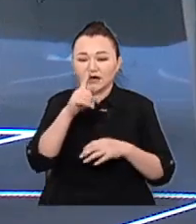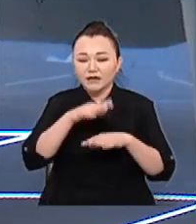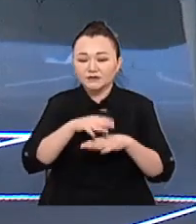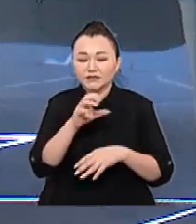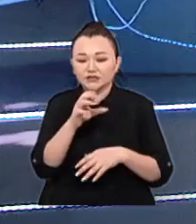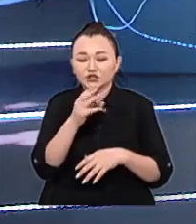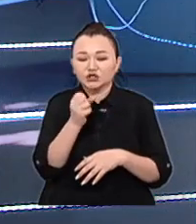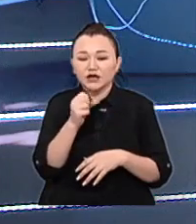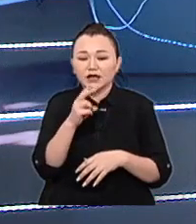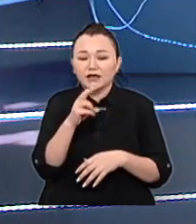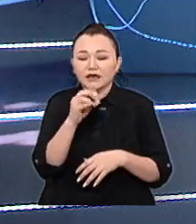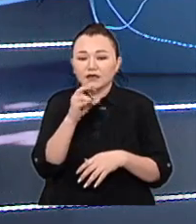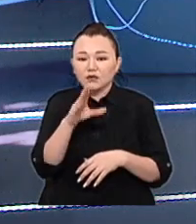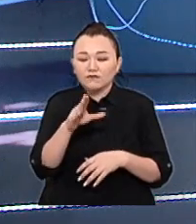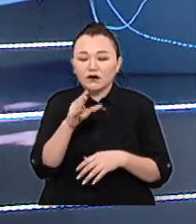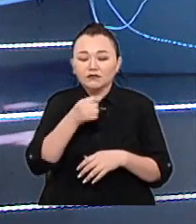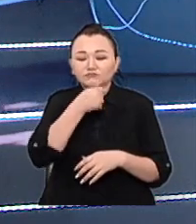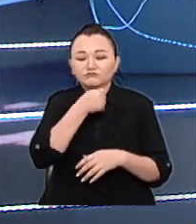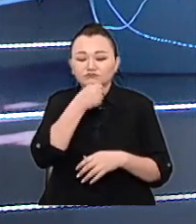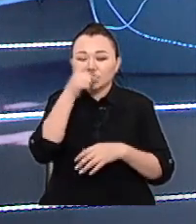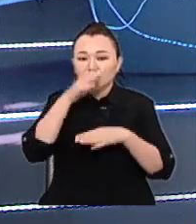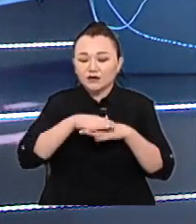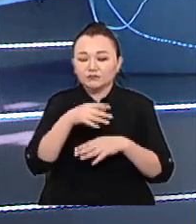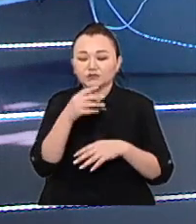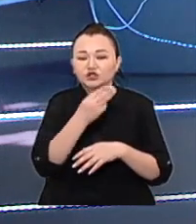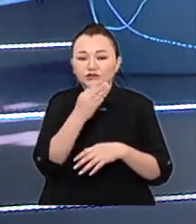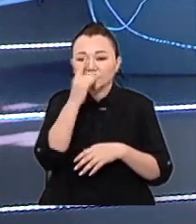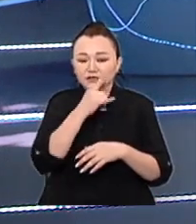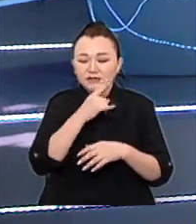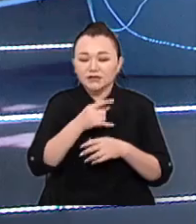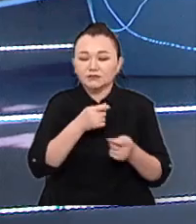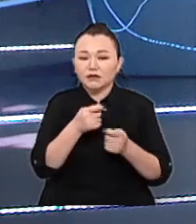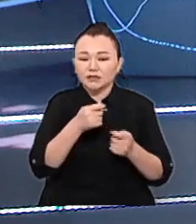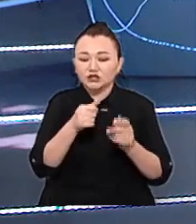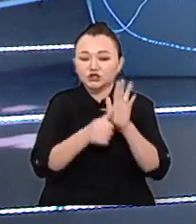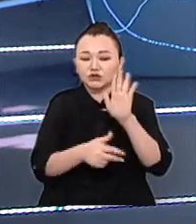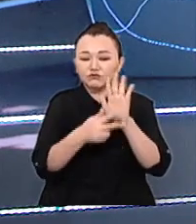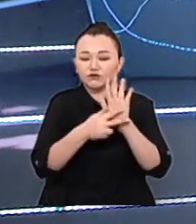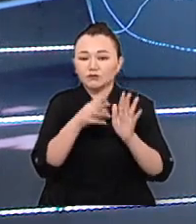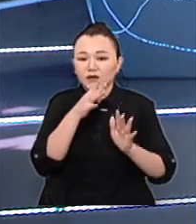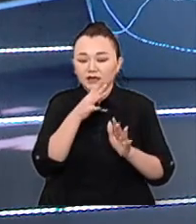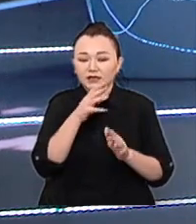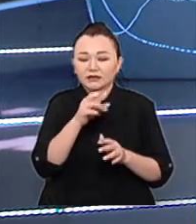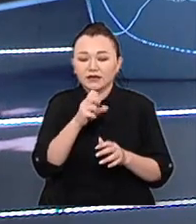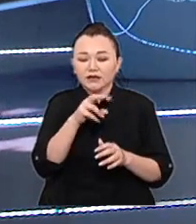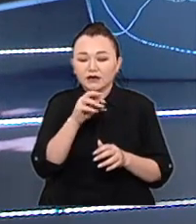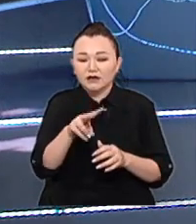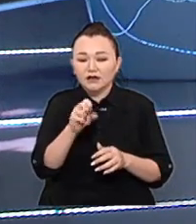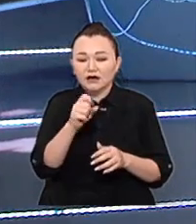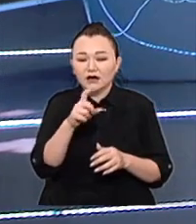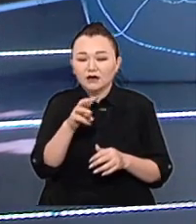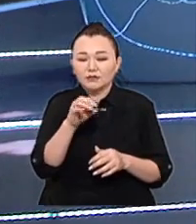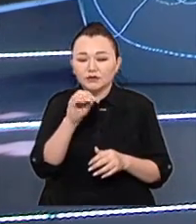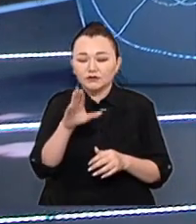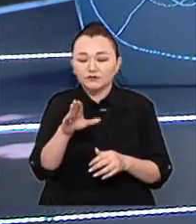Шапкенов бар. Ал егде жастағы әкімдердің көшін Шығыс Қазақстанды басқаратын 68-дегі Даниал Ахметов бастап